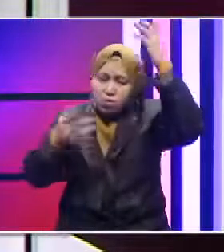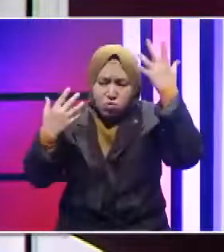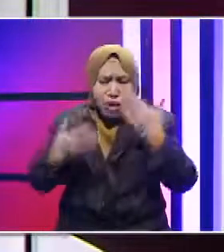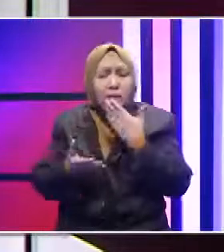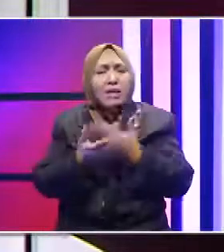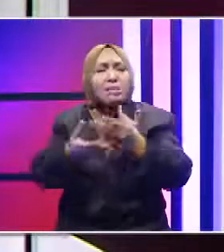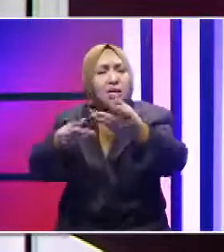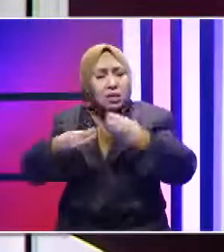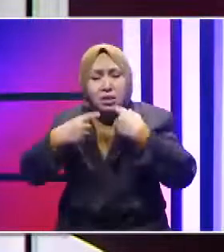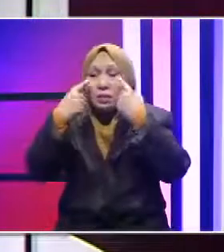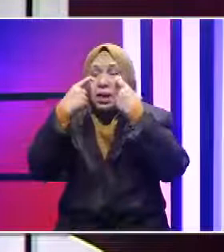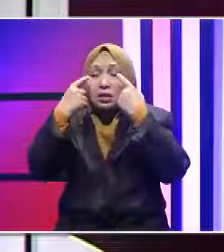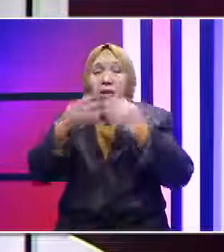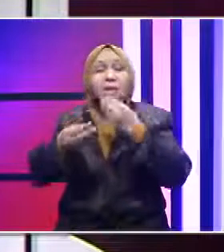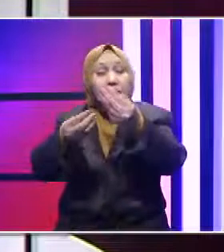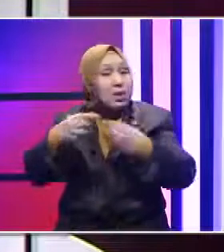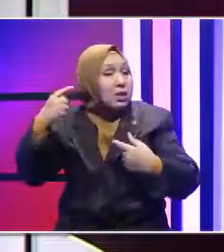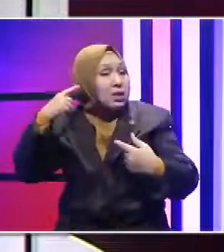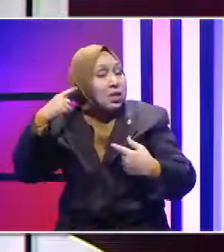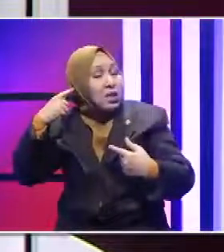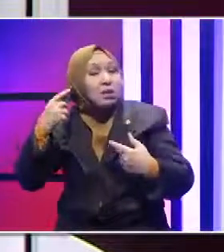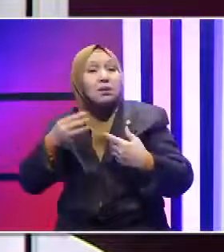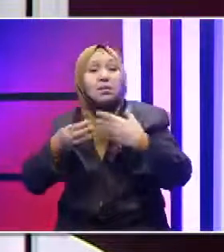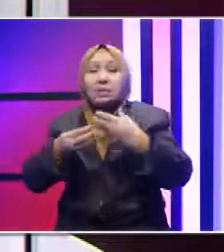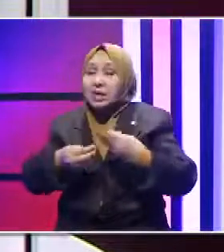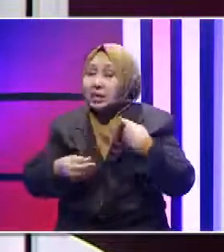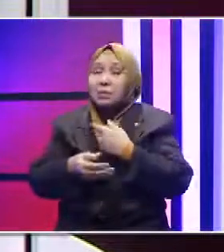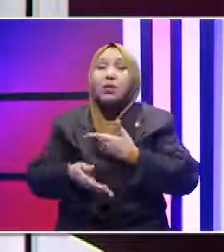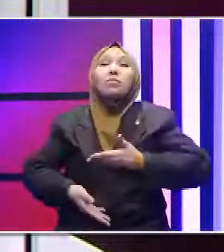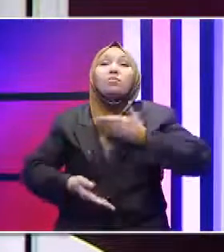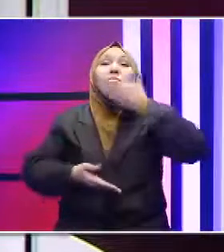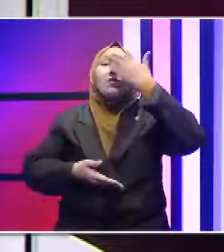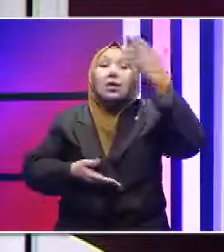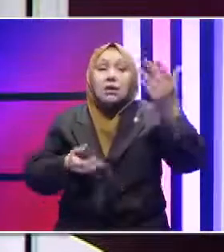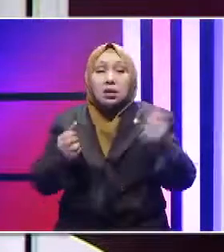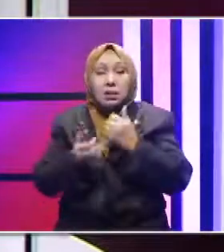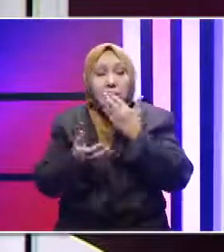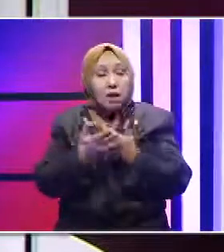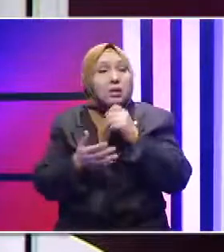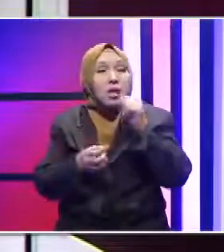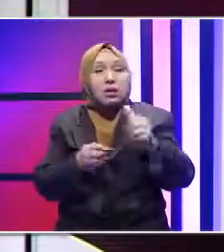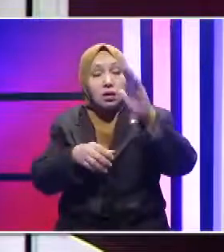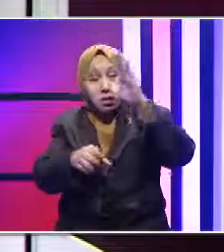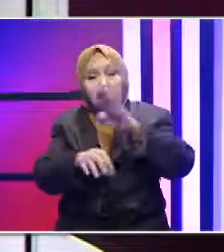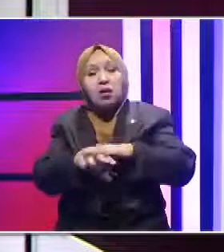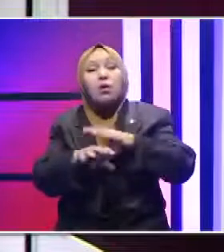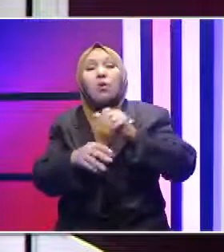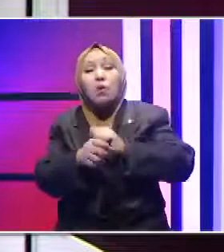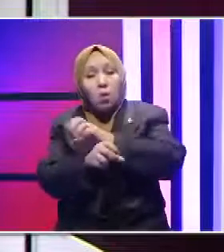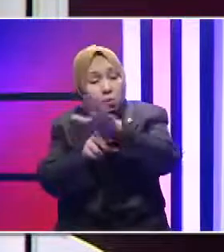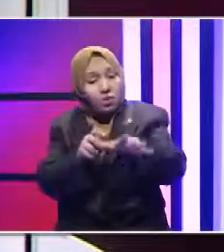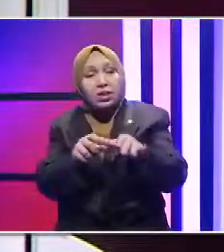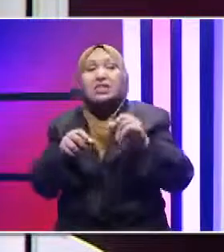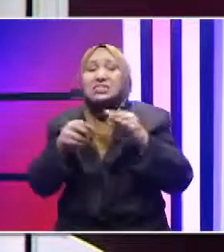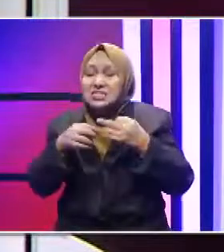bagi kita mata, bagi kita telinga dan sebagainya, kita boleh bernafas dengan baik, kita tak kena COVID. Kalau kena COVID pun masih lagi survive,